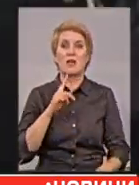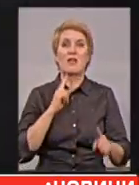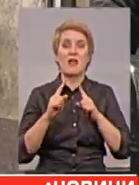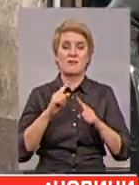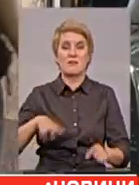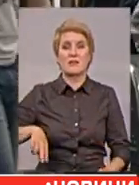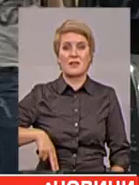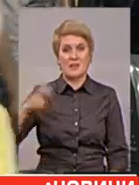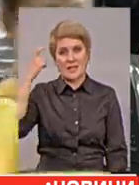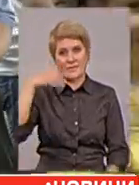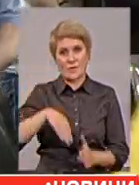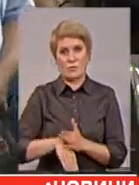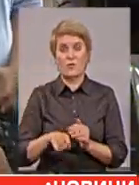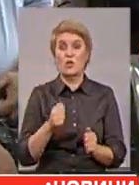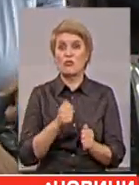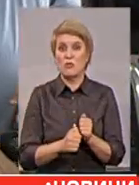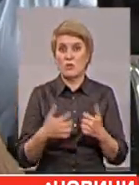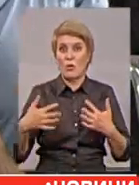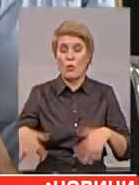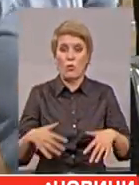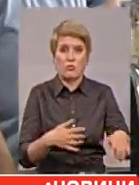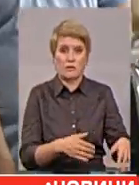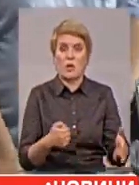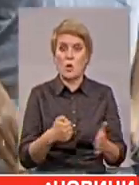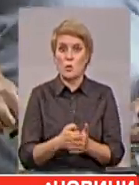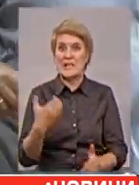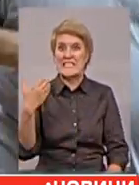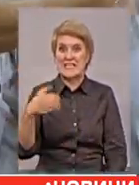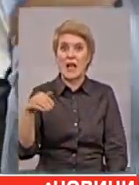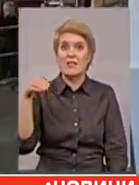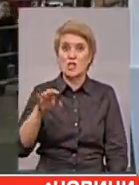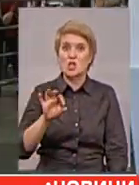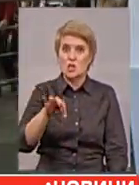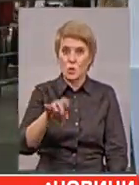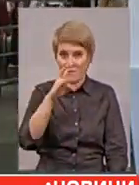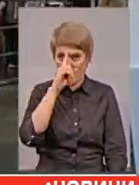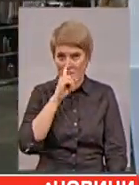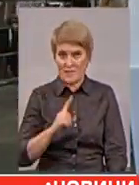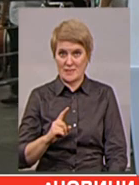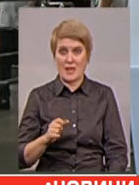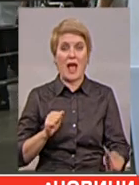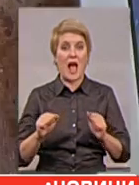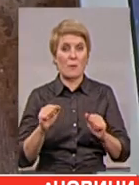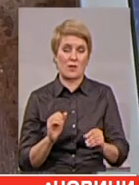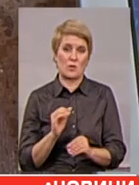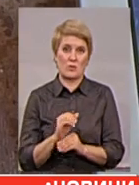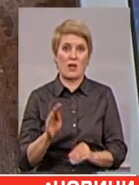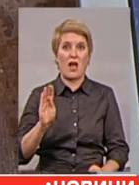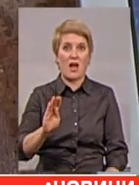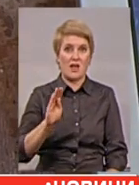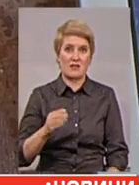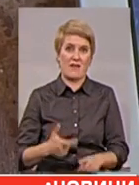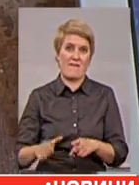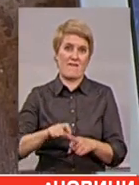київського метро. Окрім того, вони часто губляться – до 100 тисяч жетонів на місяць. В адміністрації підземки додають, картка